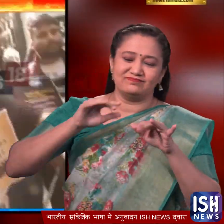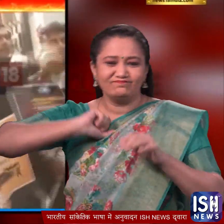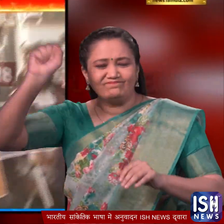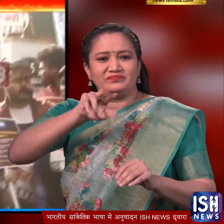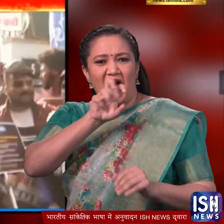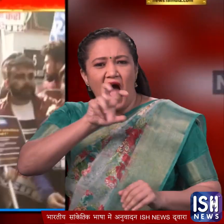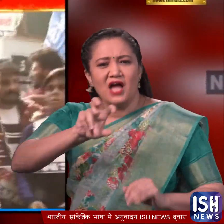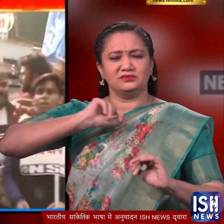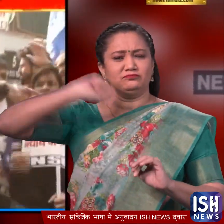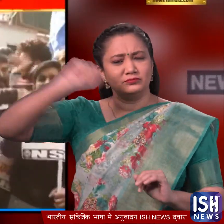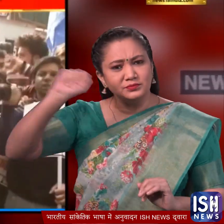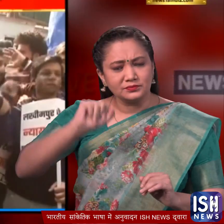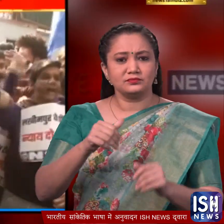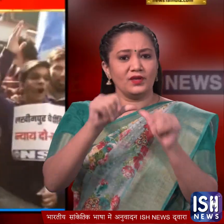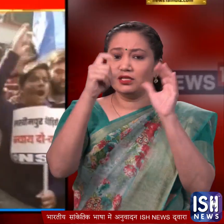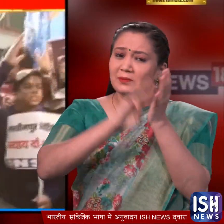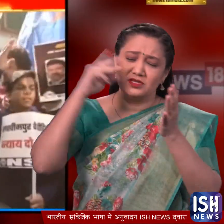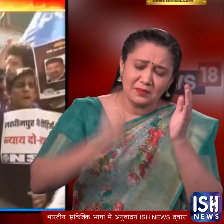निकले,